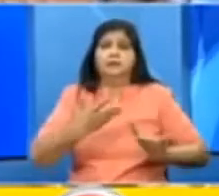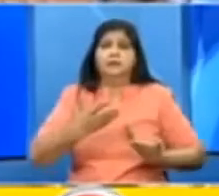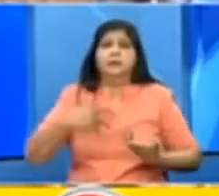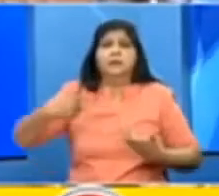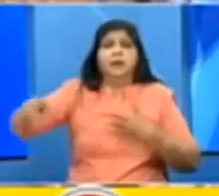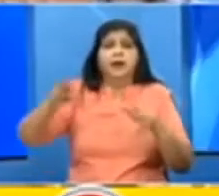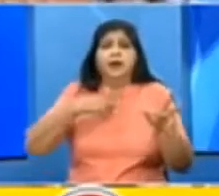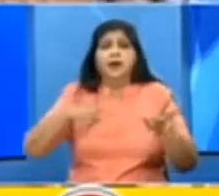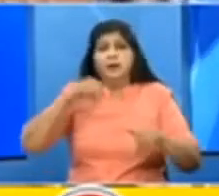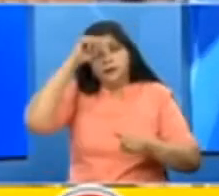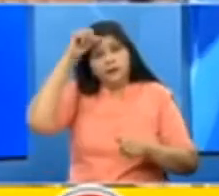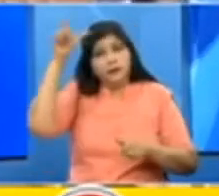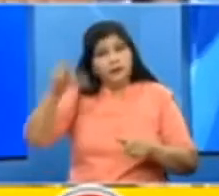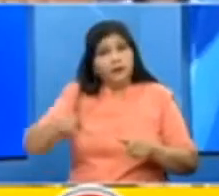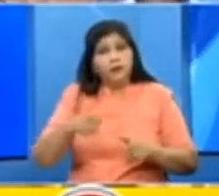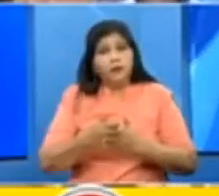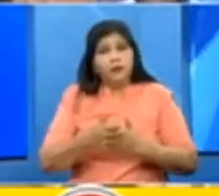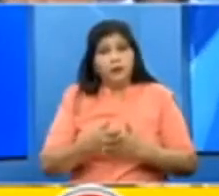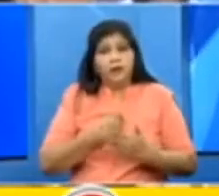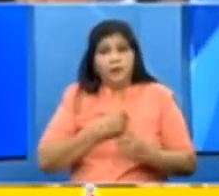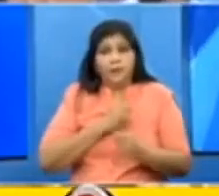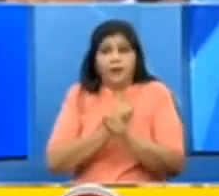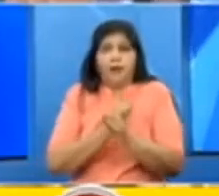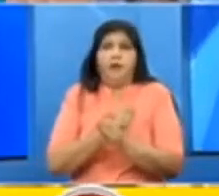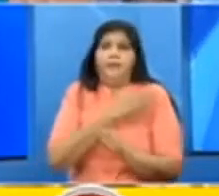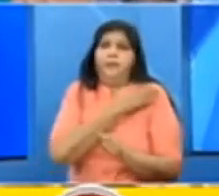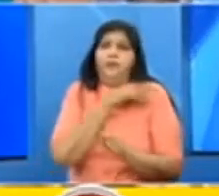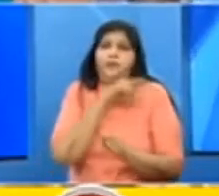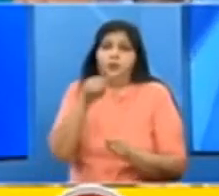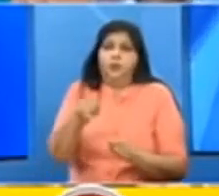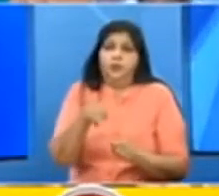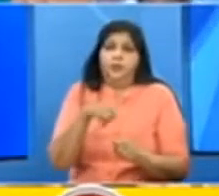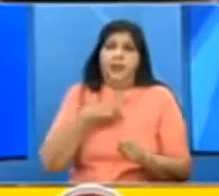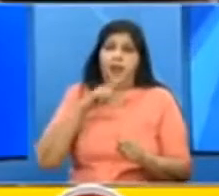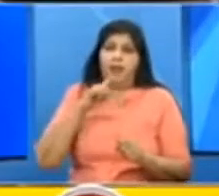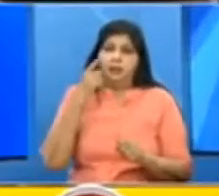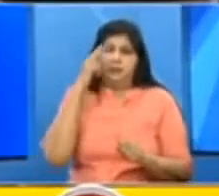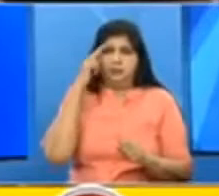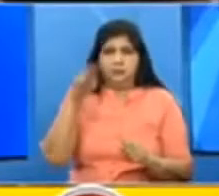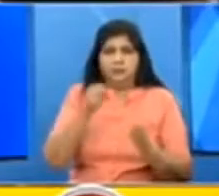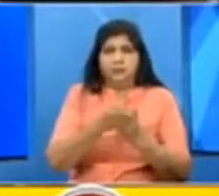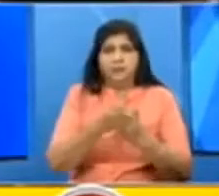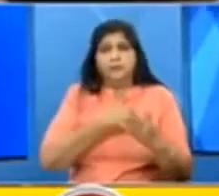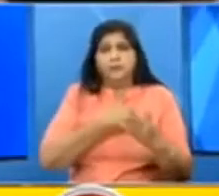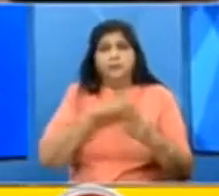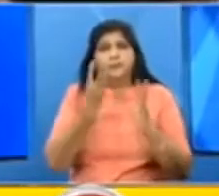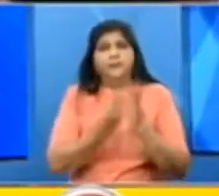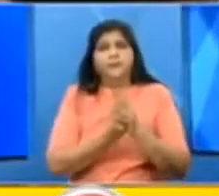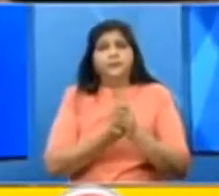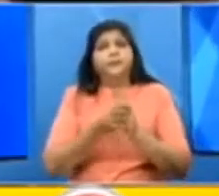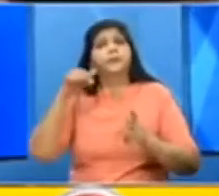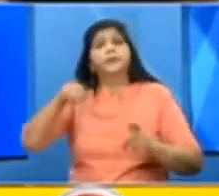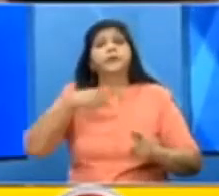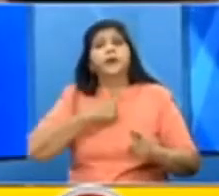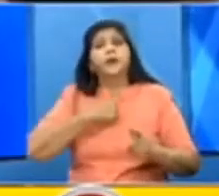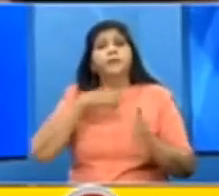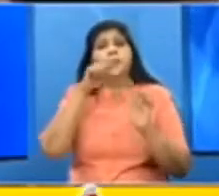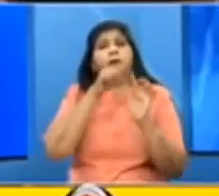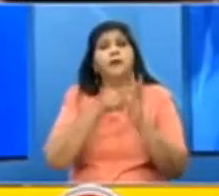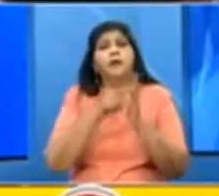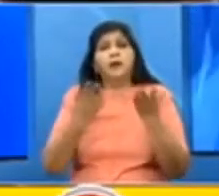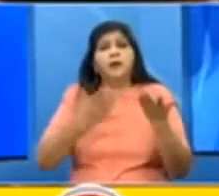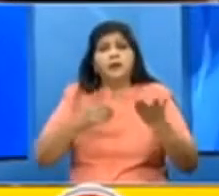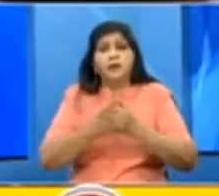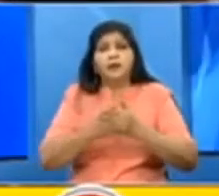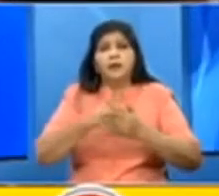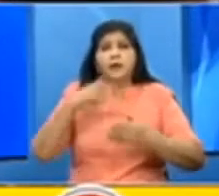एक देशवासी को उसमें अपनी भूमिका तय करनी होती है। हमें भी अपनी भूमिका देश की सीमा